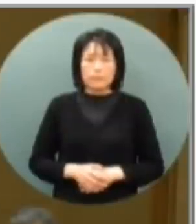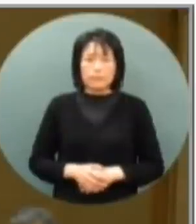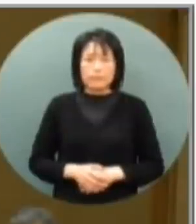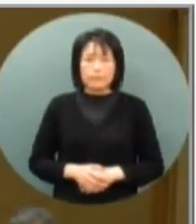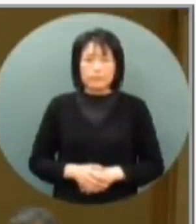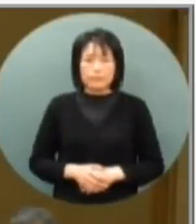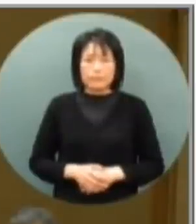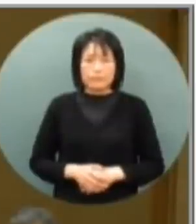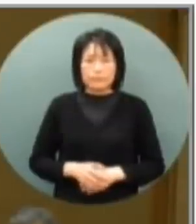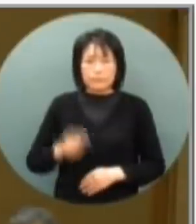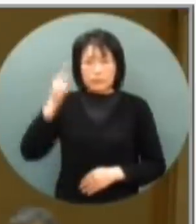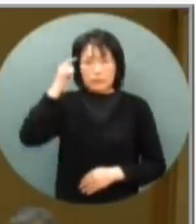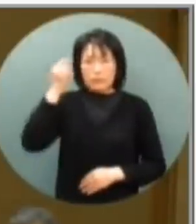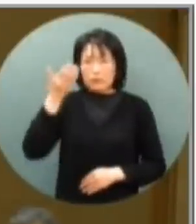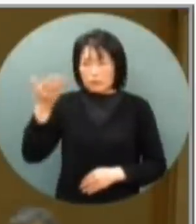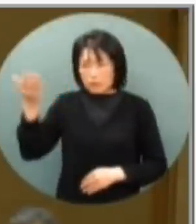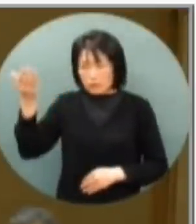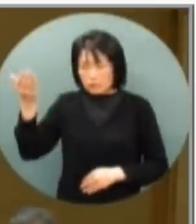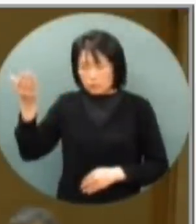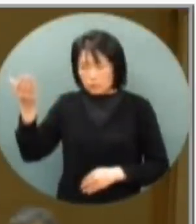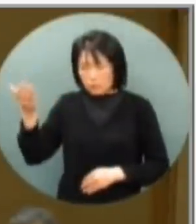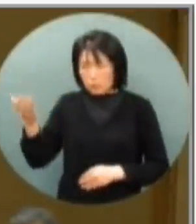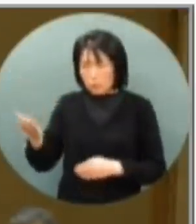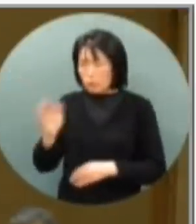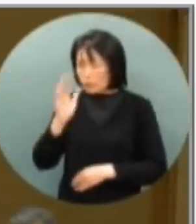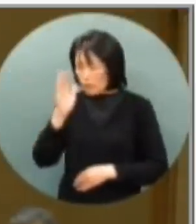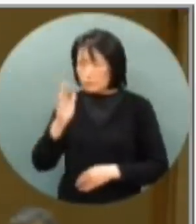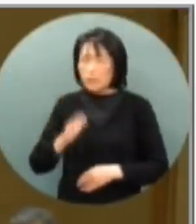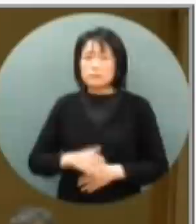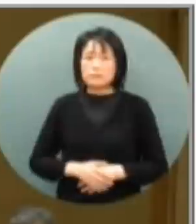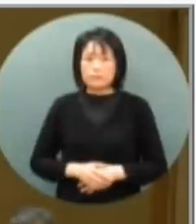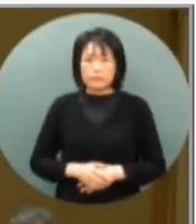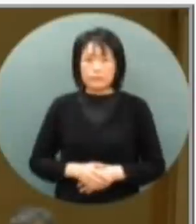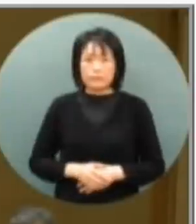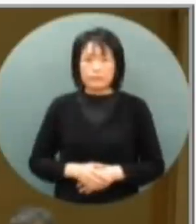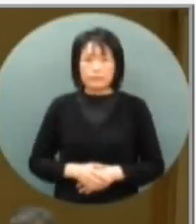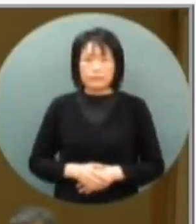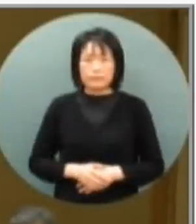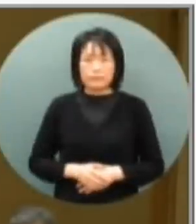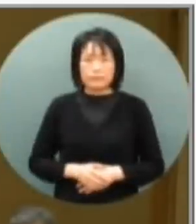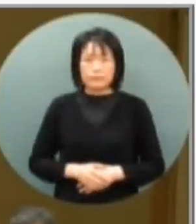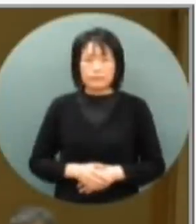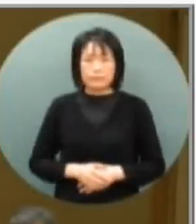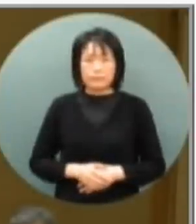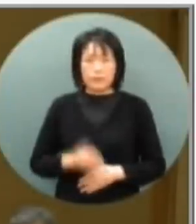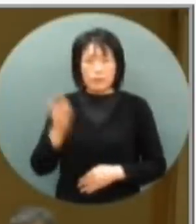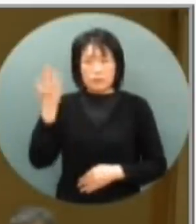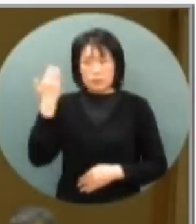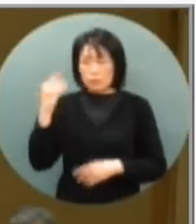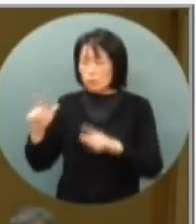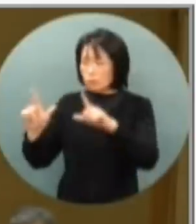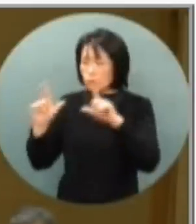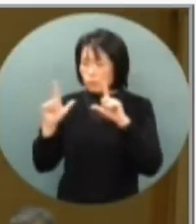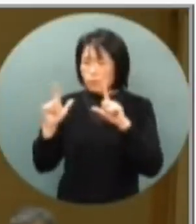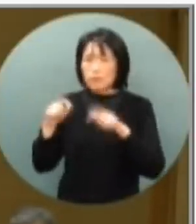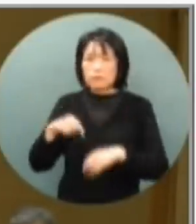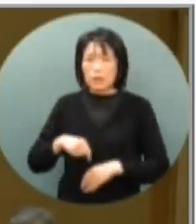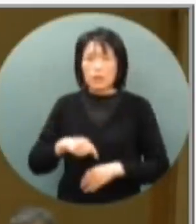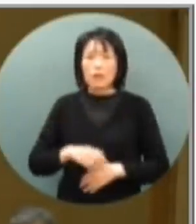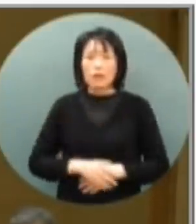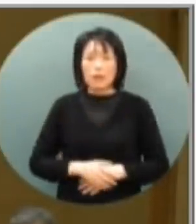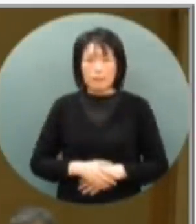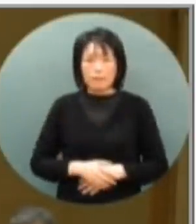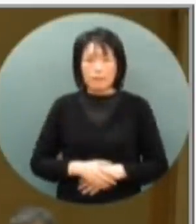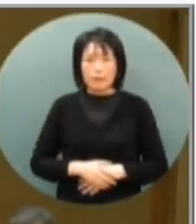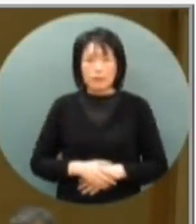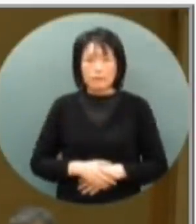感想をいただければというふうに思います。そして先ほどの質問の中に答弁の中にモニタリングのことが出